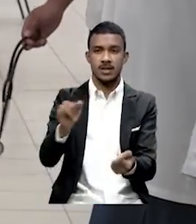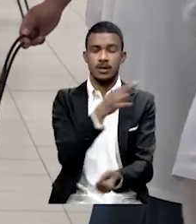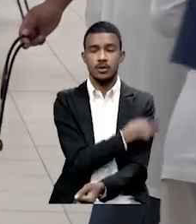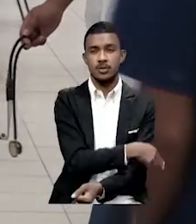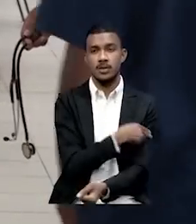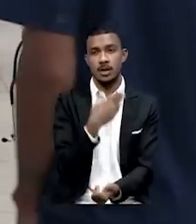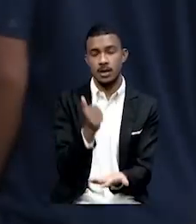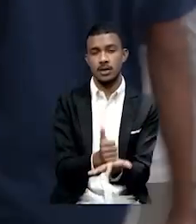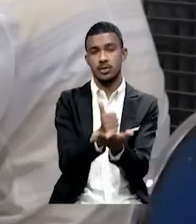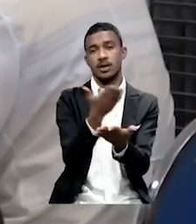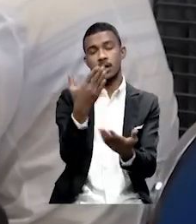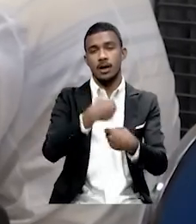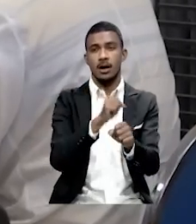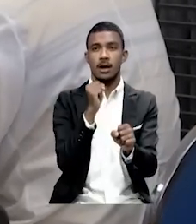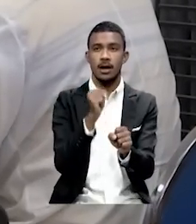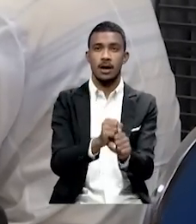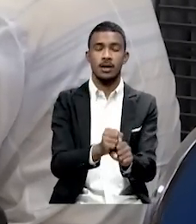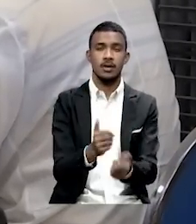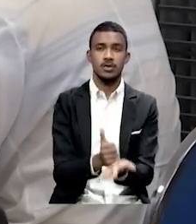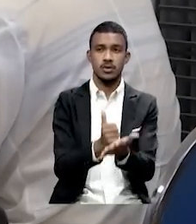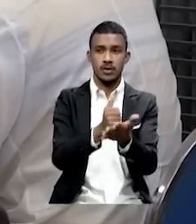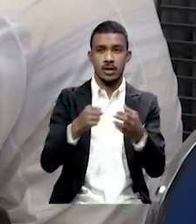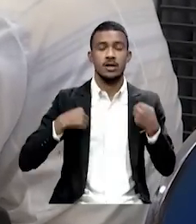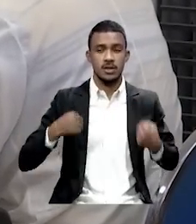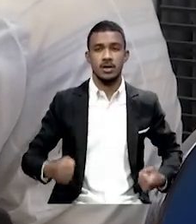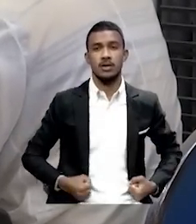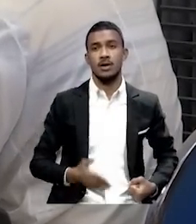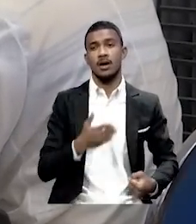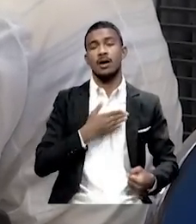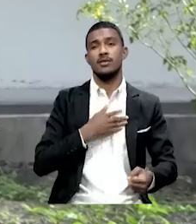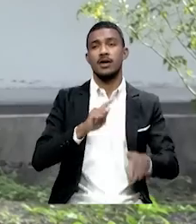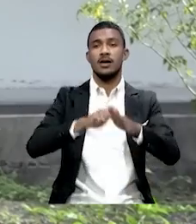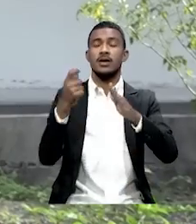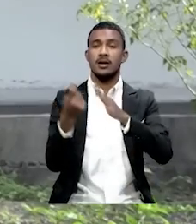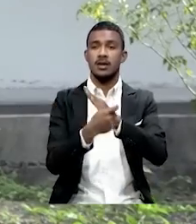nia durante halau tratamento saúde. Pesana lima ngain bubu,